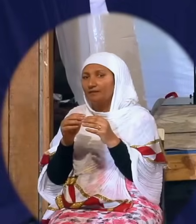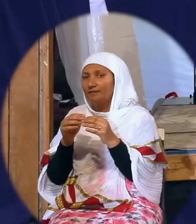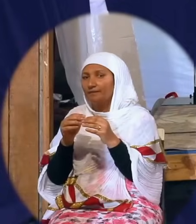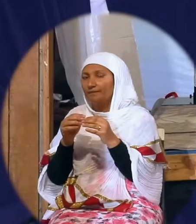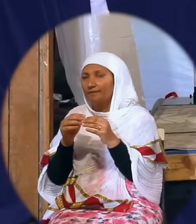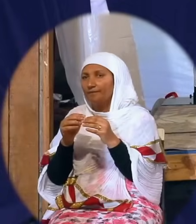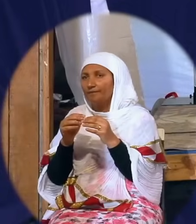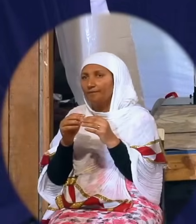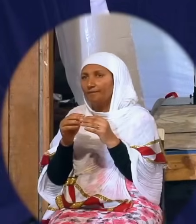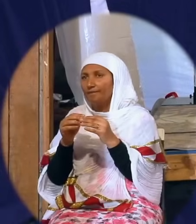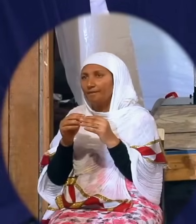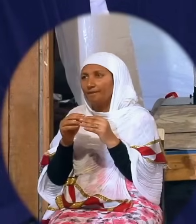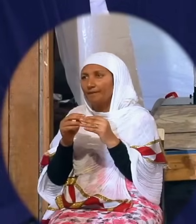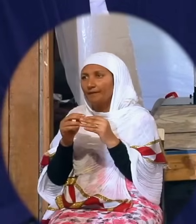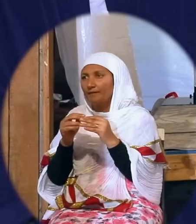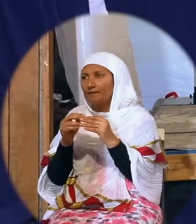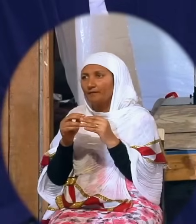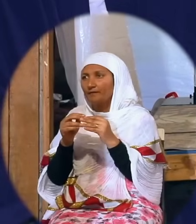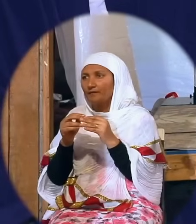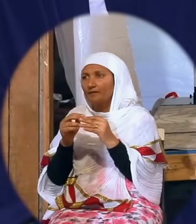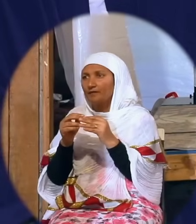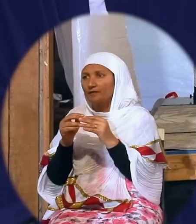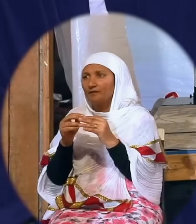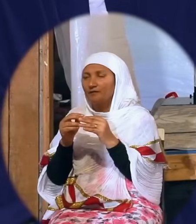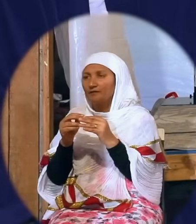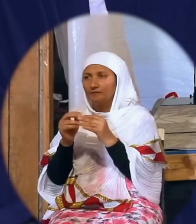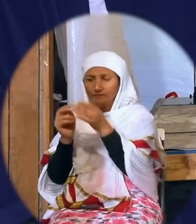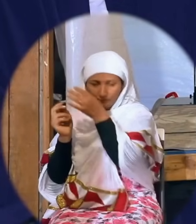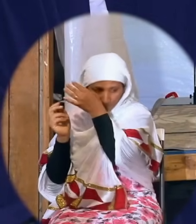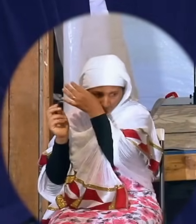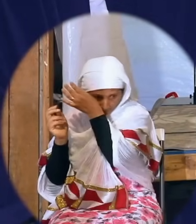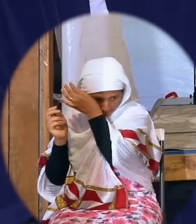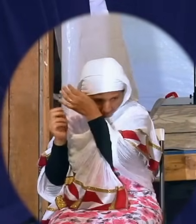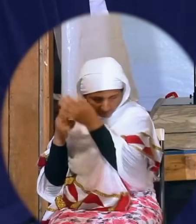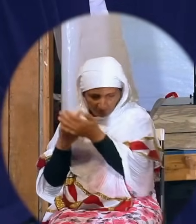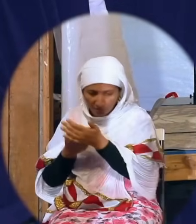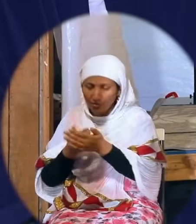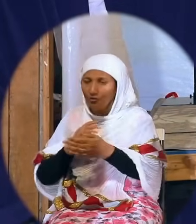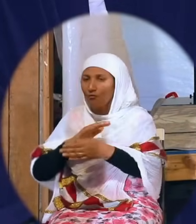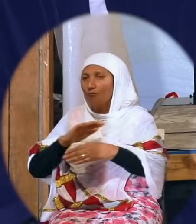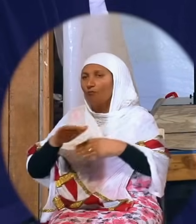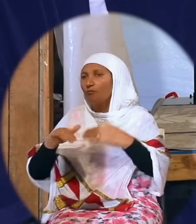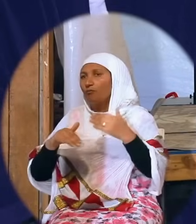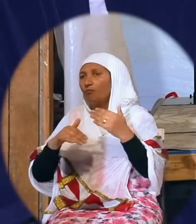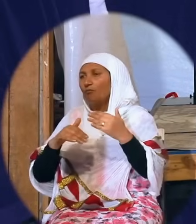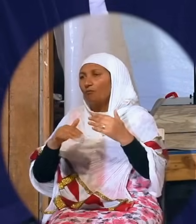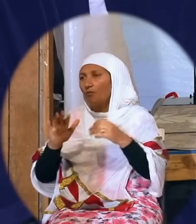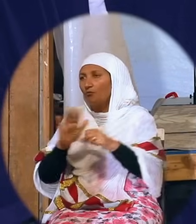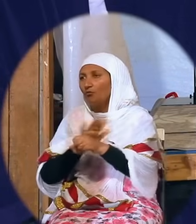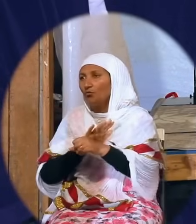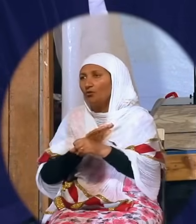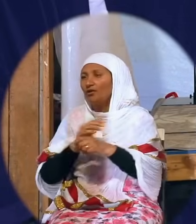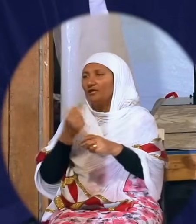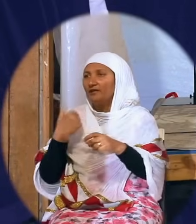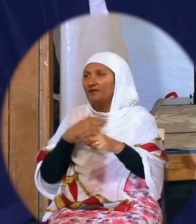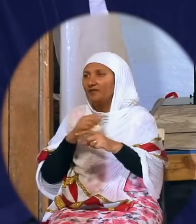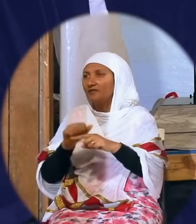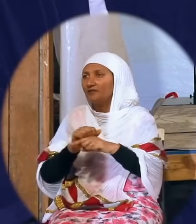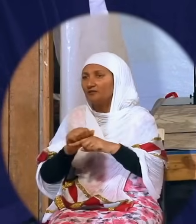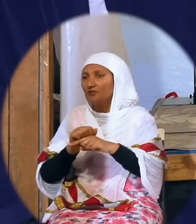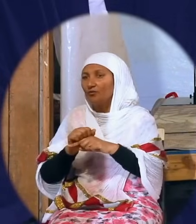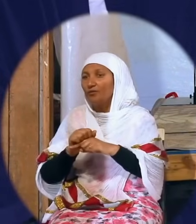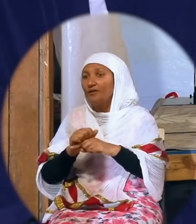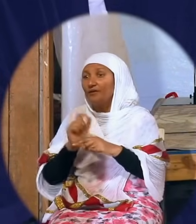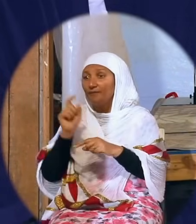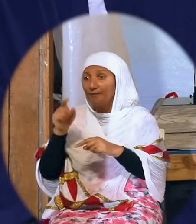አደገኛ አፈንጋጭነት ነው የሚያስተምረው አበዛው ምናምን ብሎ እንዲባል እነዚህ በሙሉ እኛ ልንሰለጥናቸው የሚገቡ ጉዳዮች